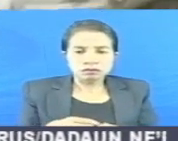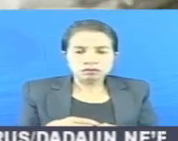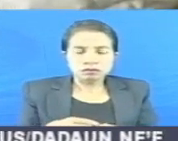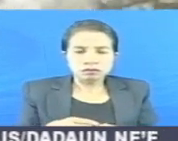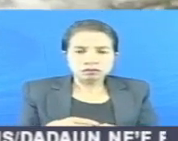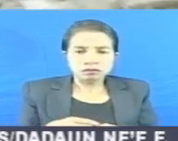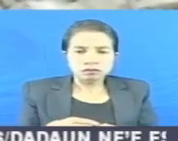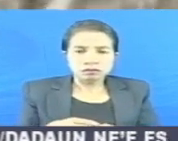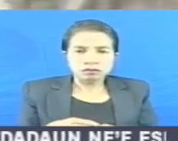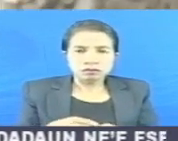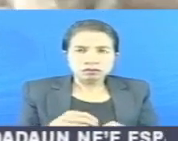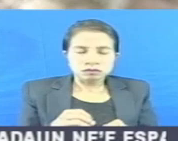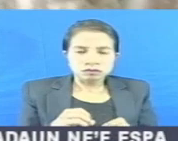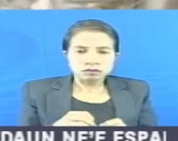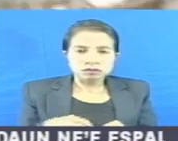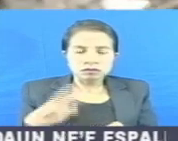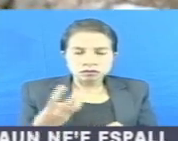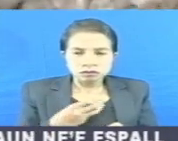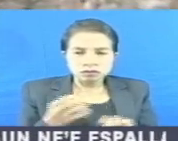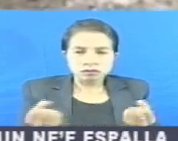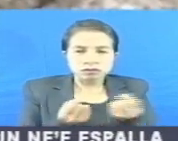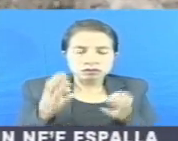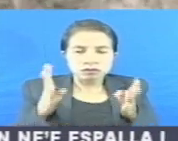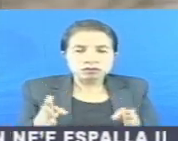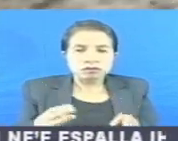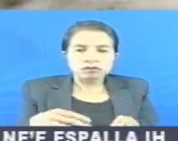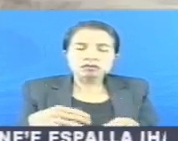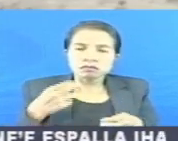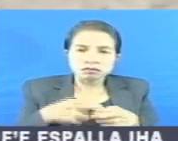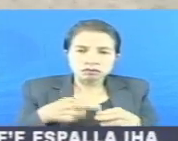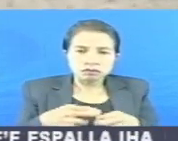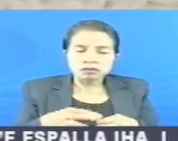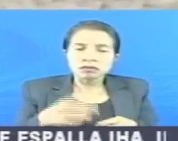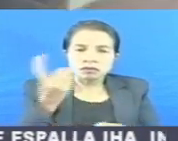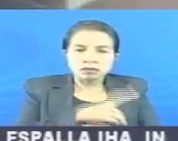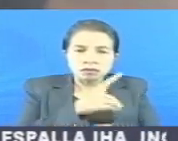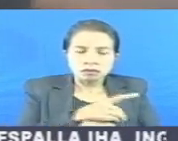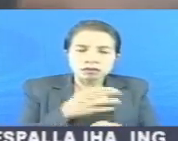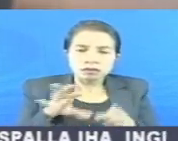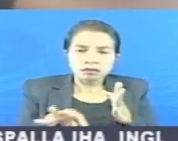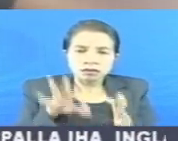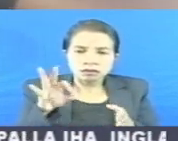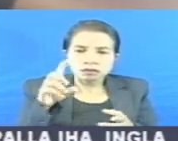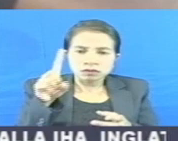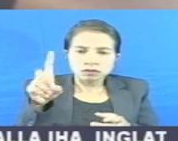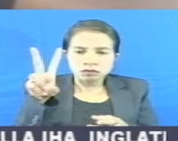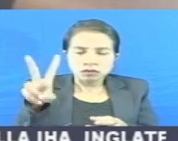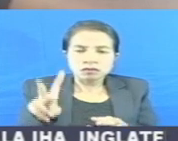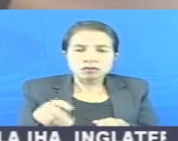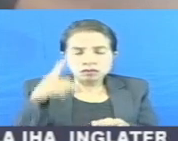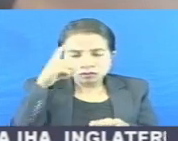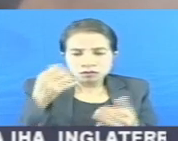Ada last pun termas kami sah sopir ni. Ada kami ni dor kami hitan ni. Kontan ni layan ane. Tambah istirahat